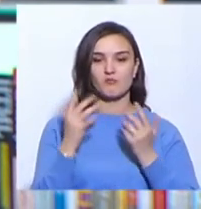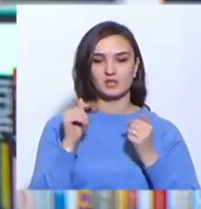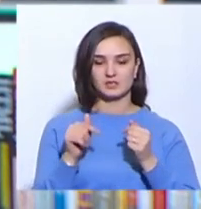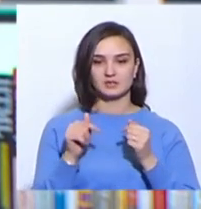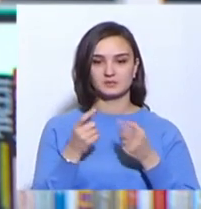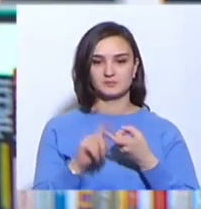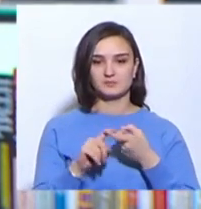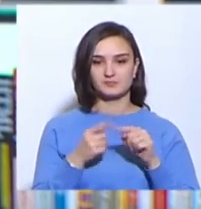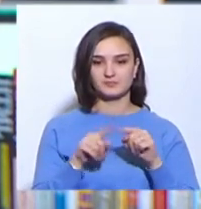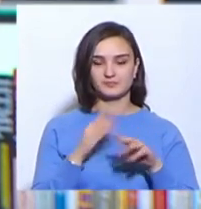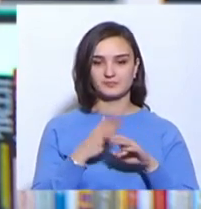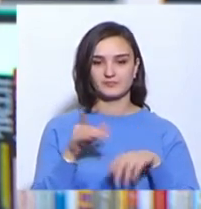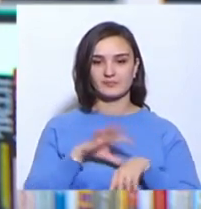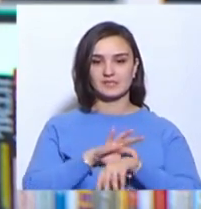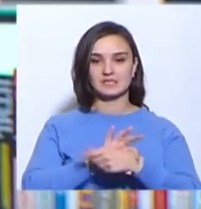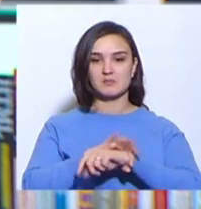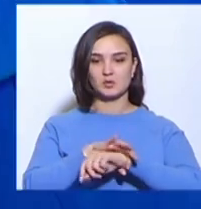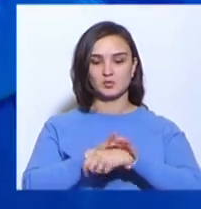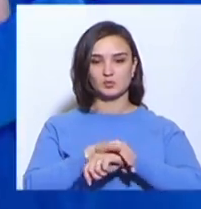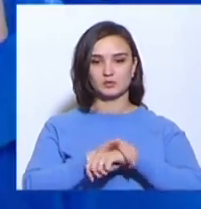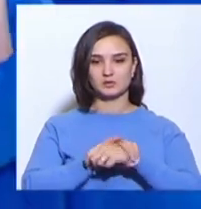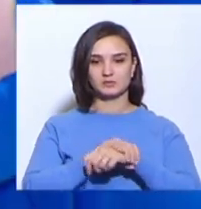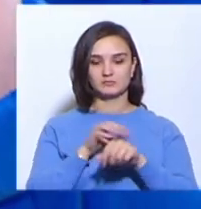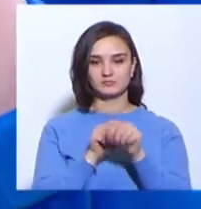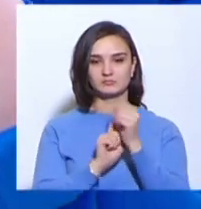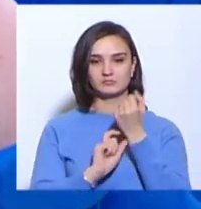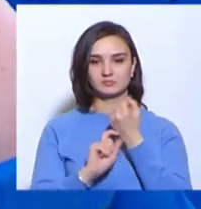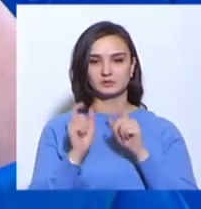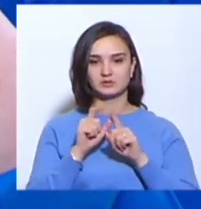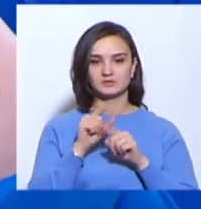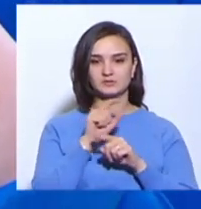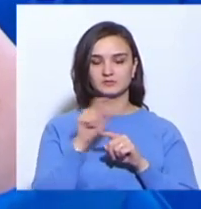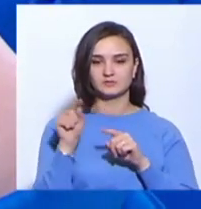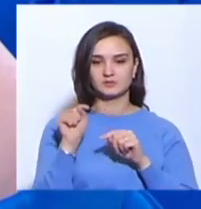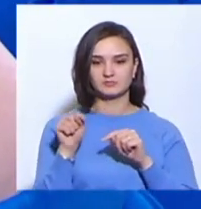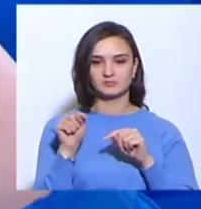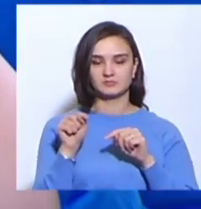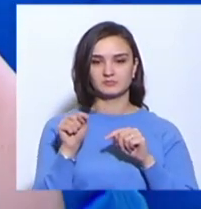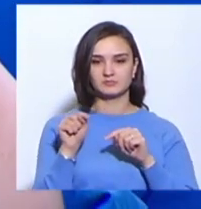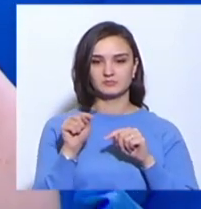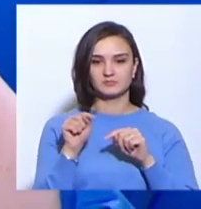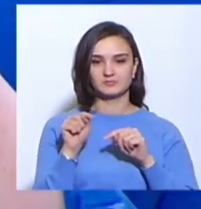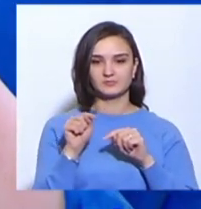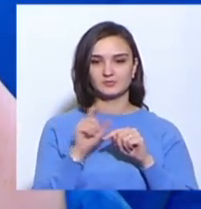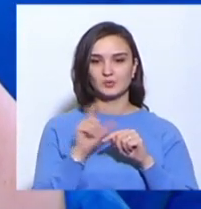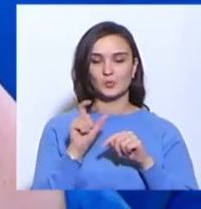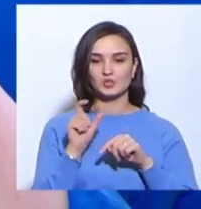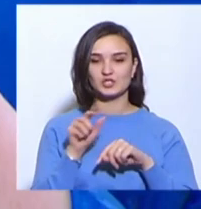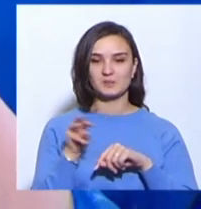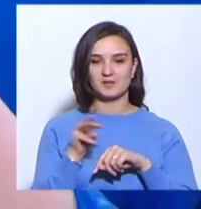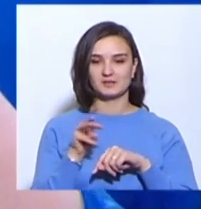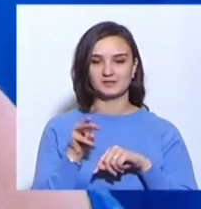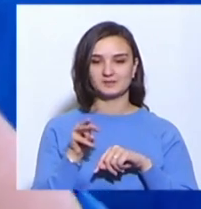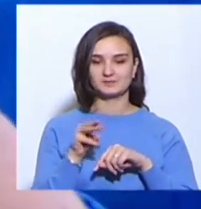აღნიშნავს. ეს გახლავთ სამაჯური, რომელზედაც დატანილია სიტყვა, უფრო სწორედ სიტყვები ლურჯი, მარტი.